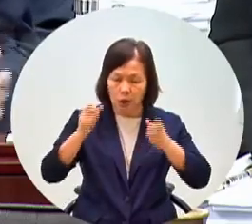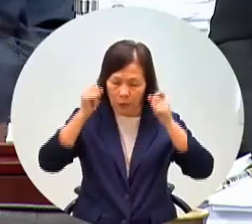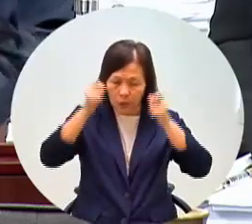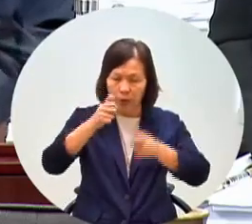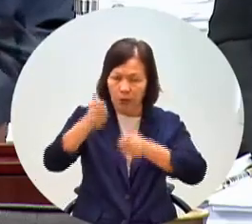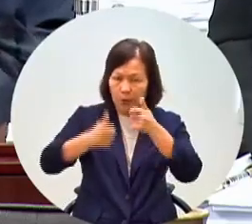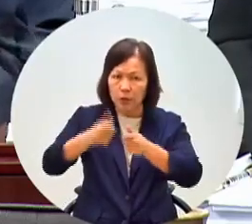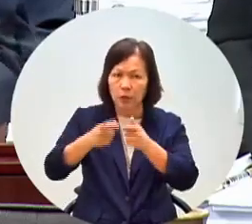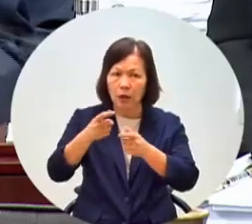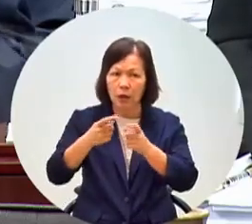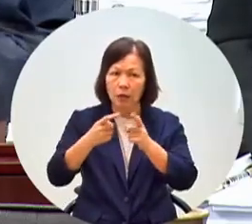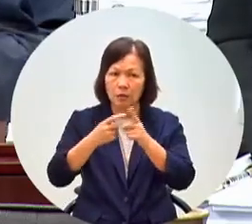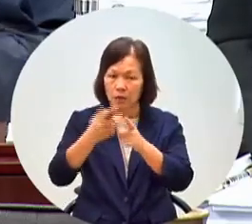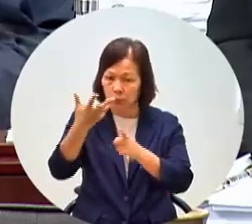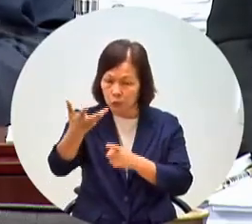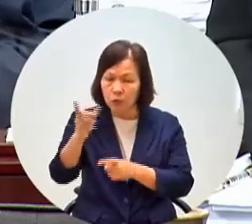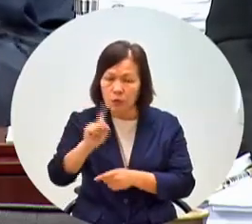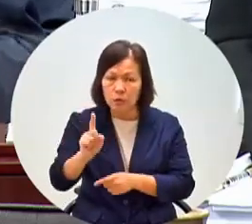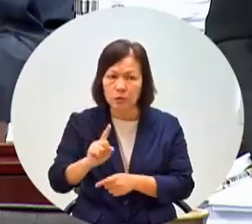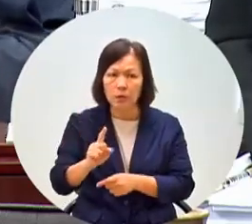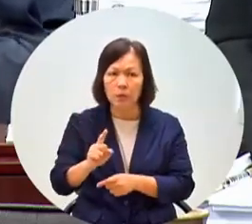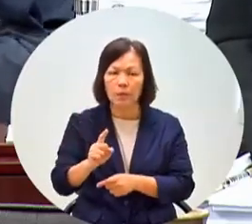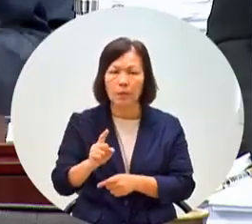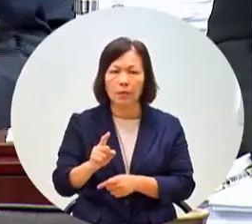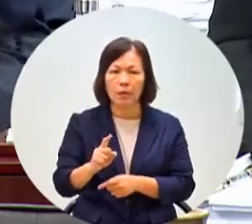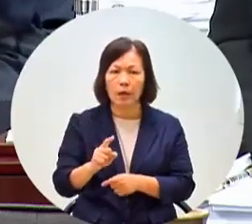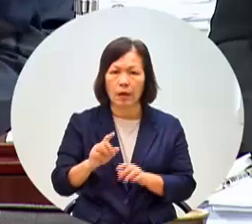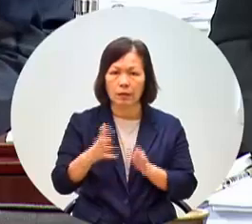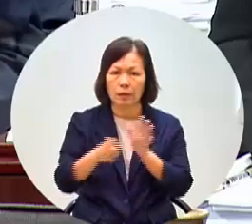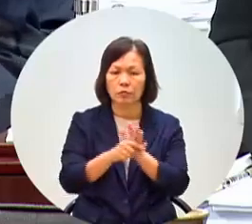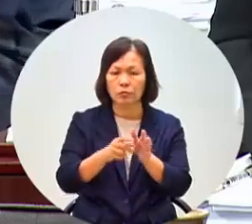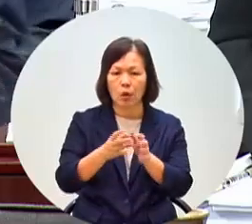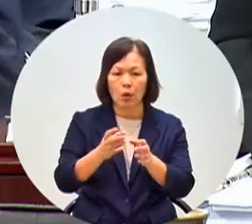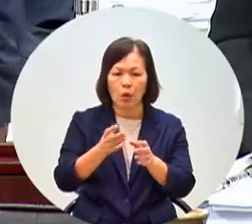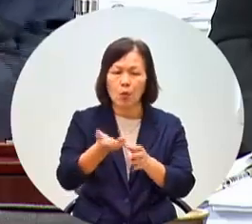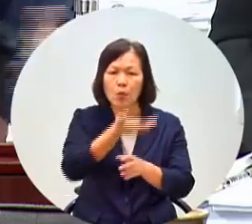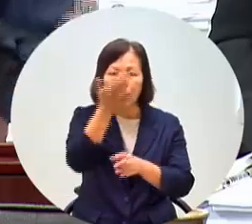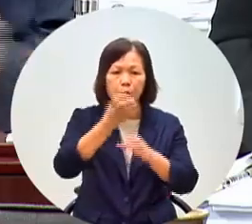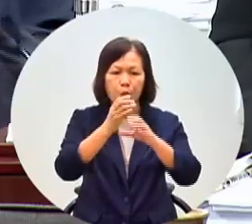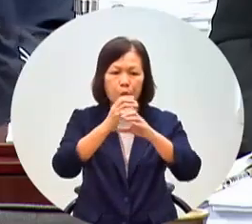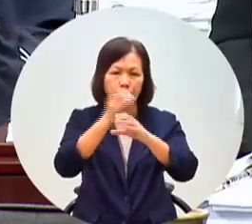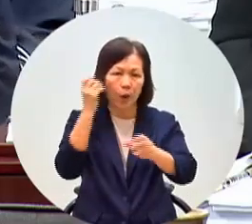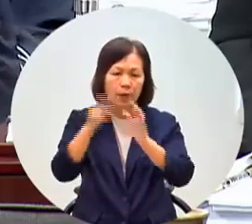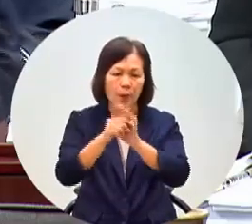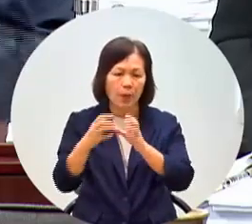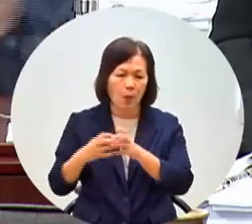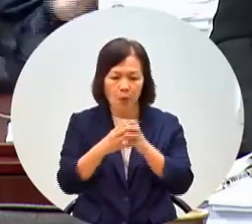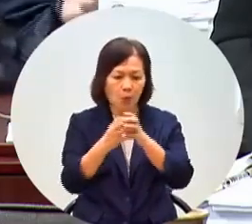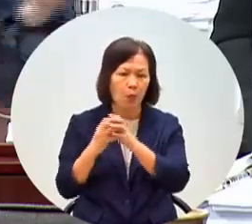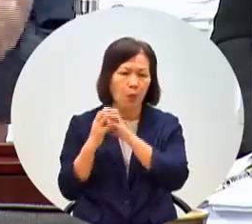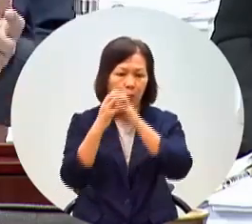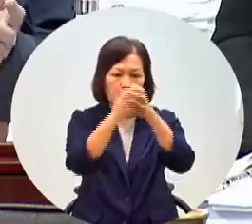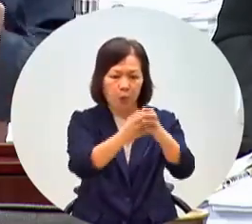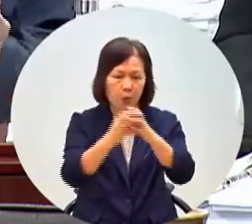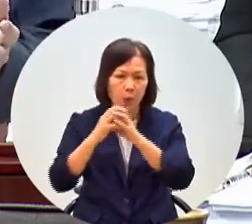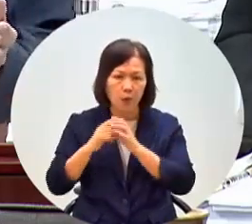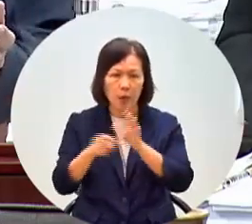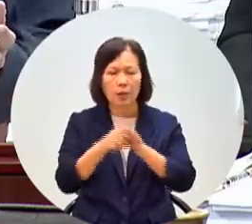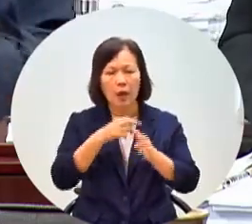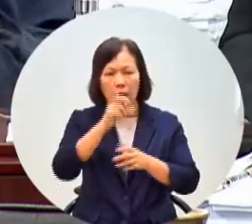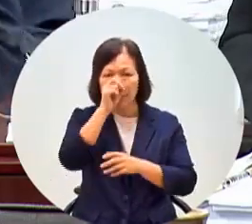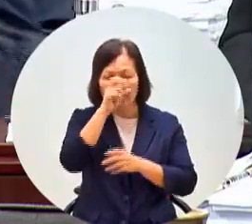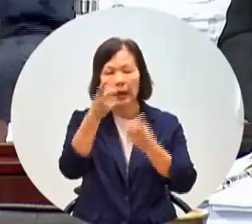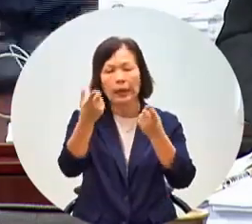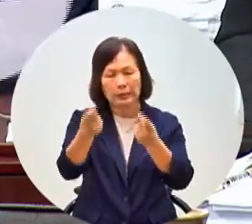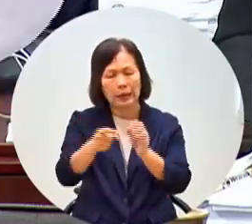部有很多啦哈，拢是坐游览车啦，因为团进团出嘛，哦，啊，你若要讲要去宜兰，有哪时嘛